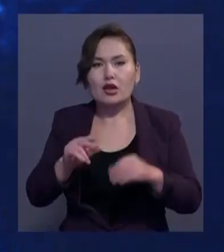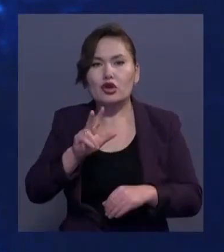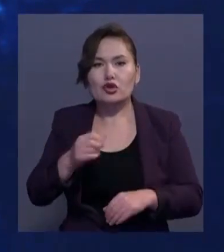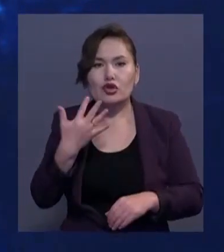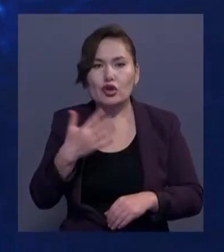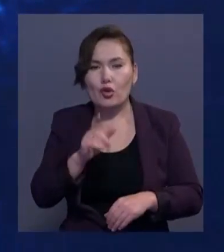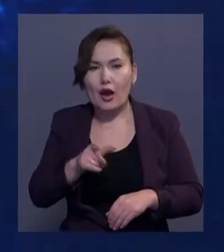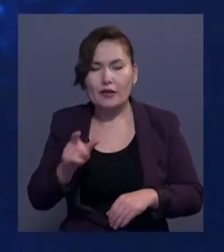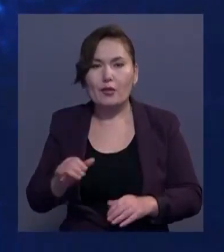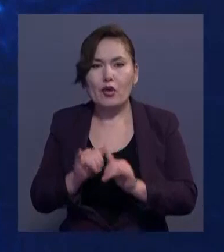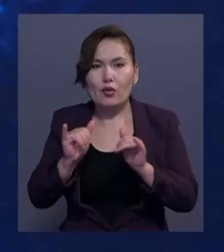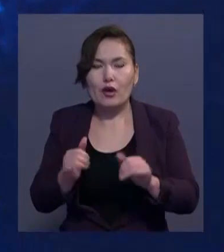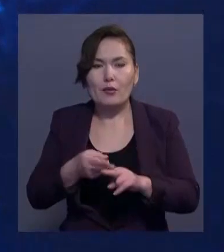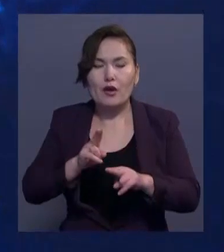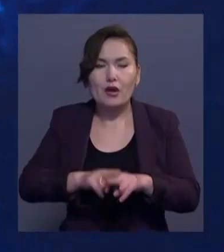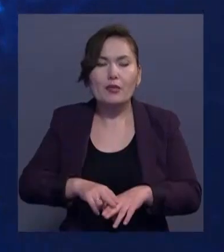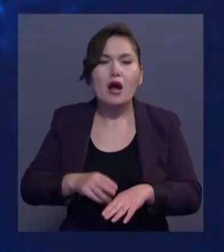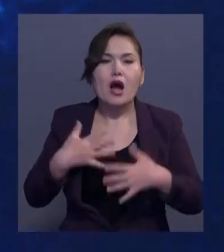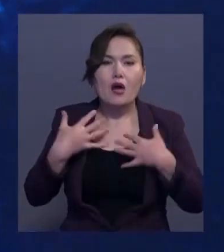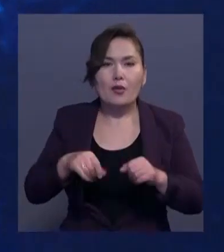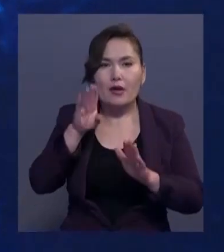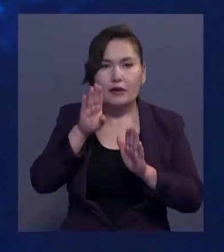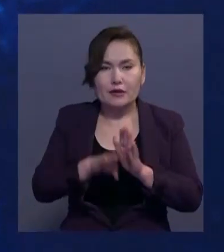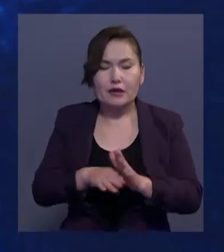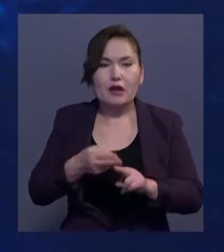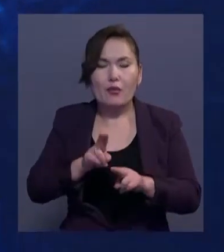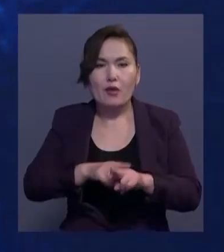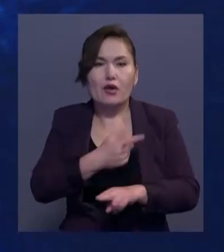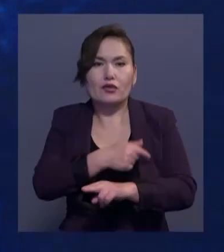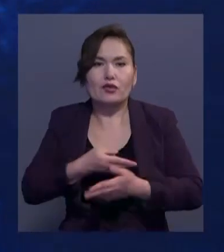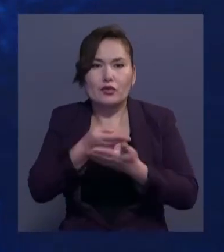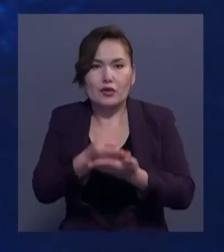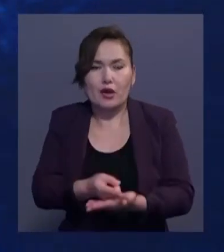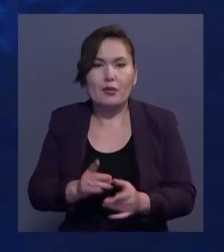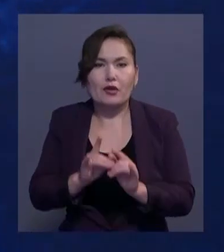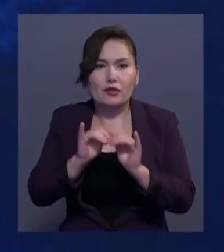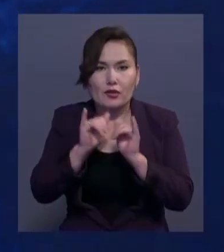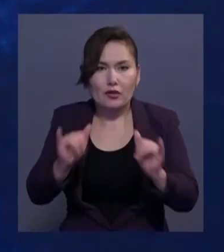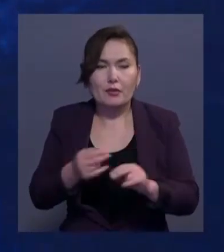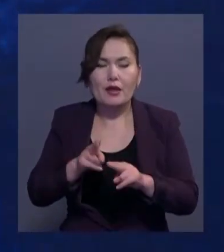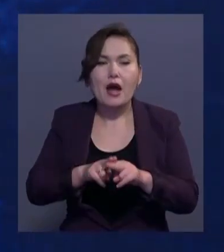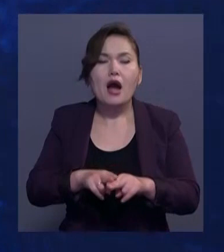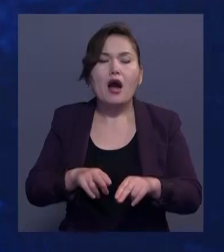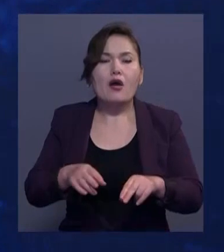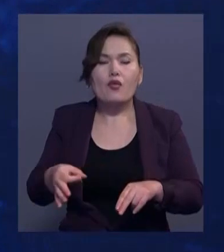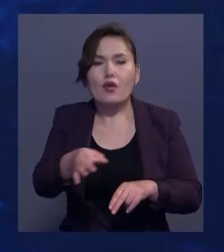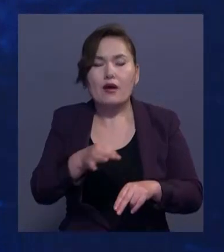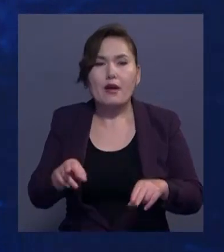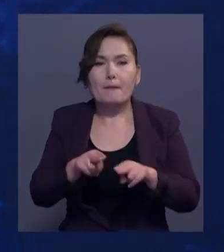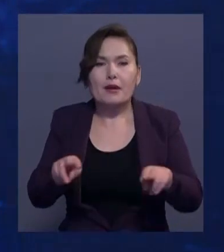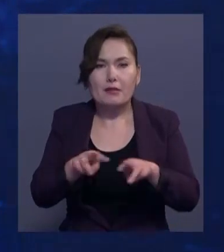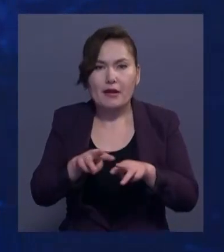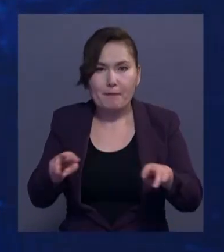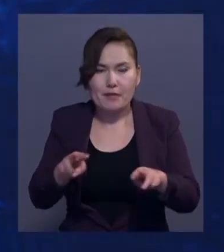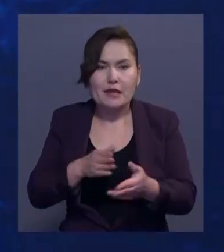адамға көбейіп отыр. Жағдай ауыр науқастарда қатары арта түскен, өңірге арнай барған премьер-министр Асқар